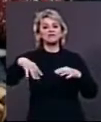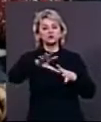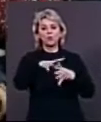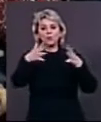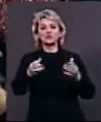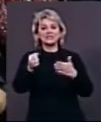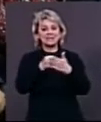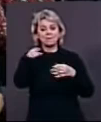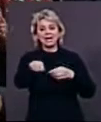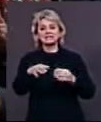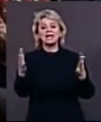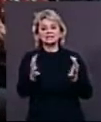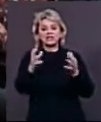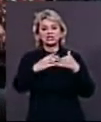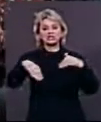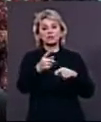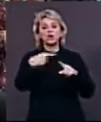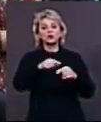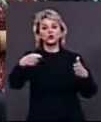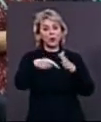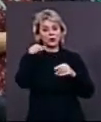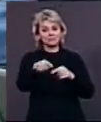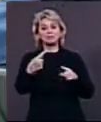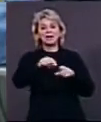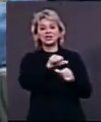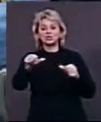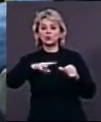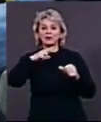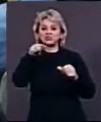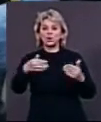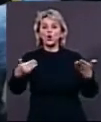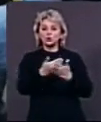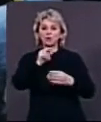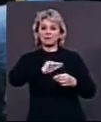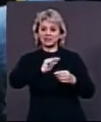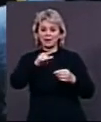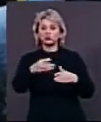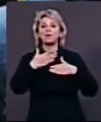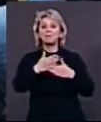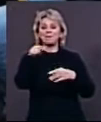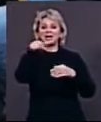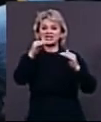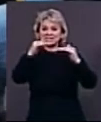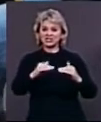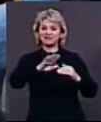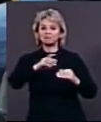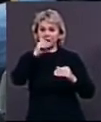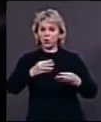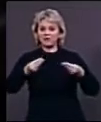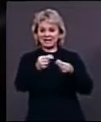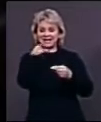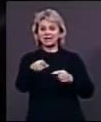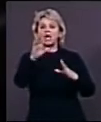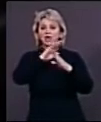больше стремятся сохранить землю, которая их кормит. Поэтому особое внимание к новым разработкам, помогающим снизить негативное влияние